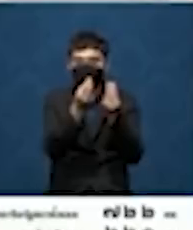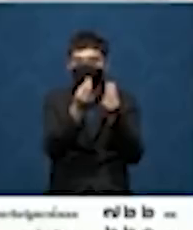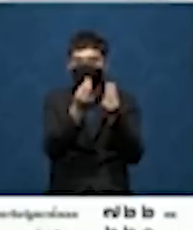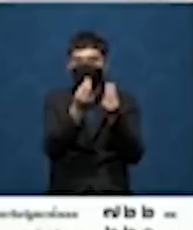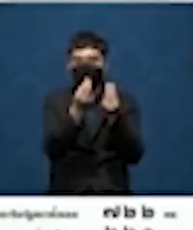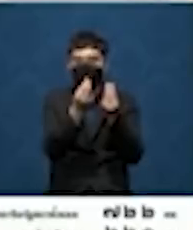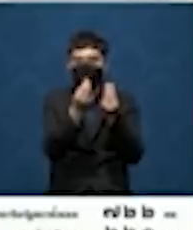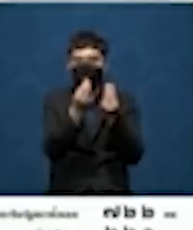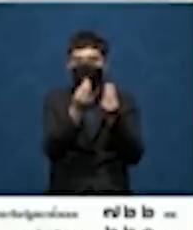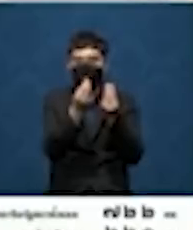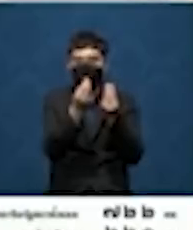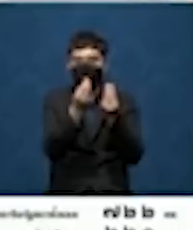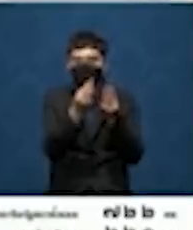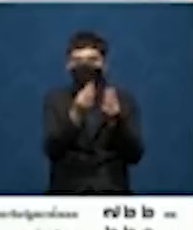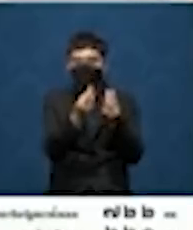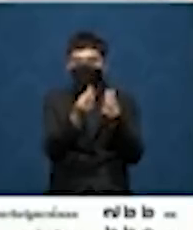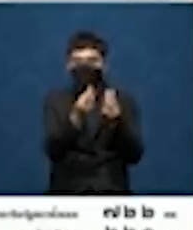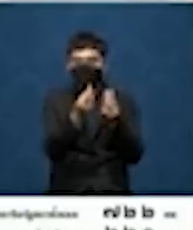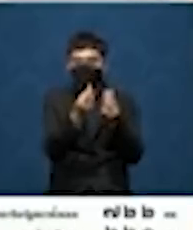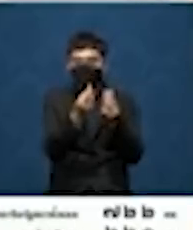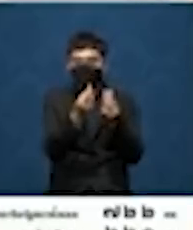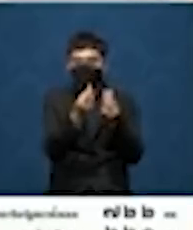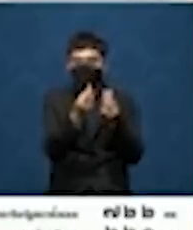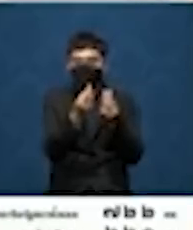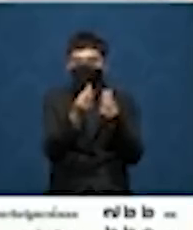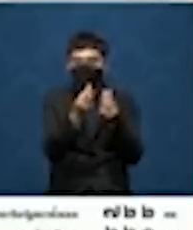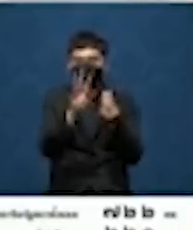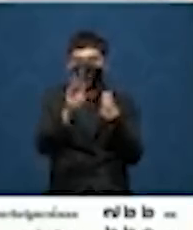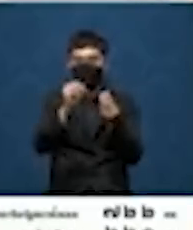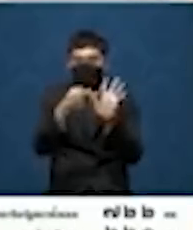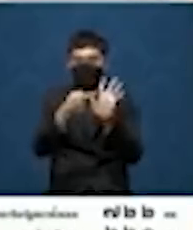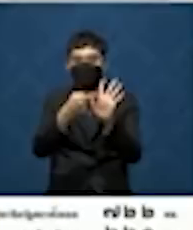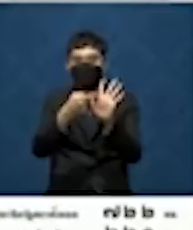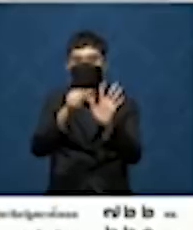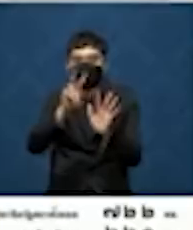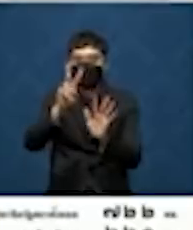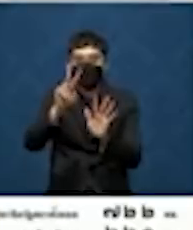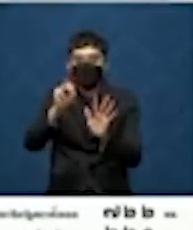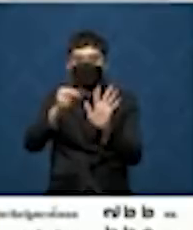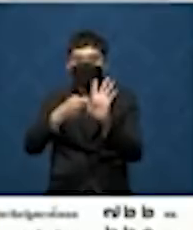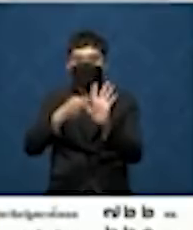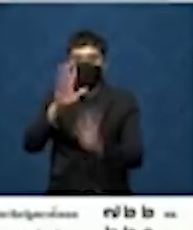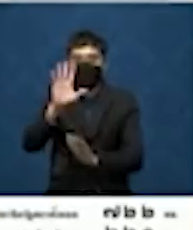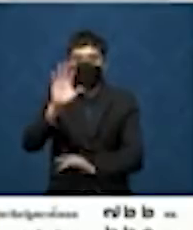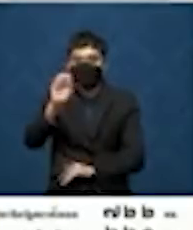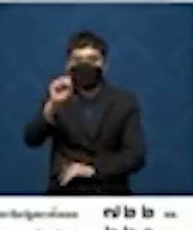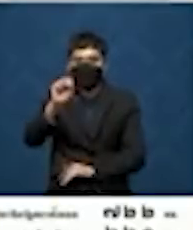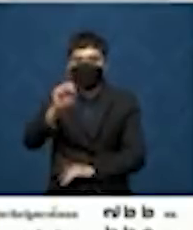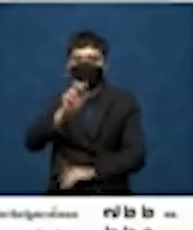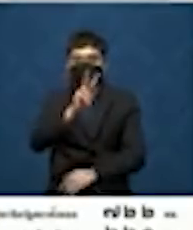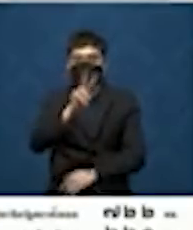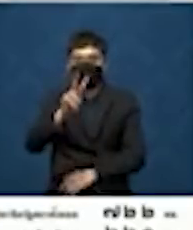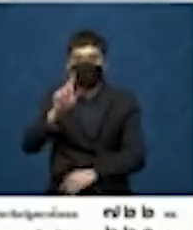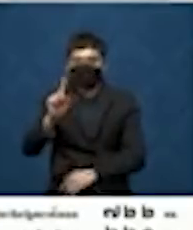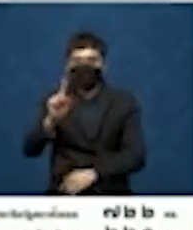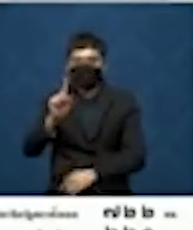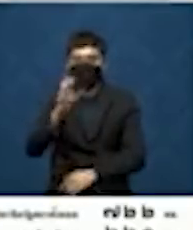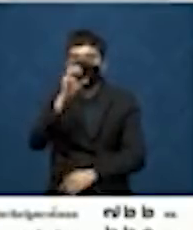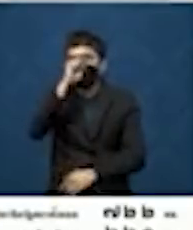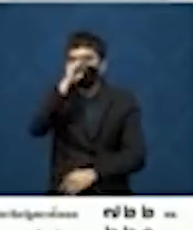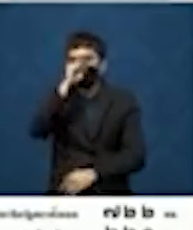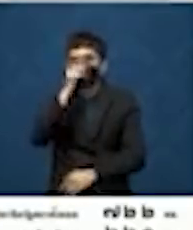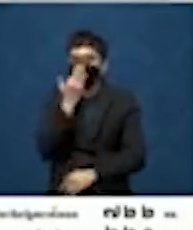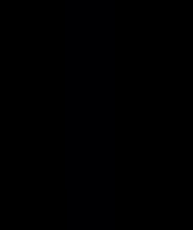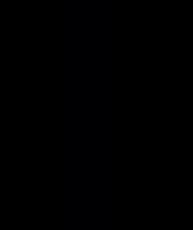เพราะว่าเดี๋ยวจะให้นายชูวิทย์ให้กรรมาธิการเนี่ยซักถามนายชูวิทย์ให้นายชูวิทย์ตอบในหลายประเด็นน